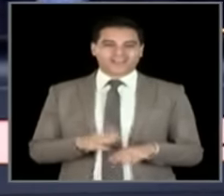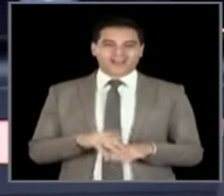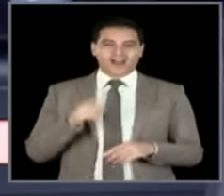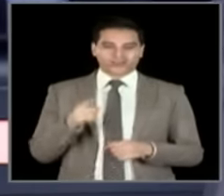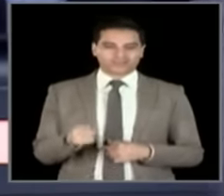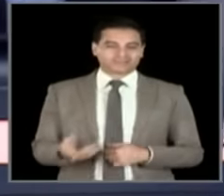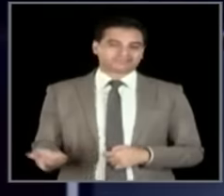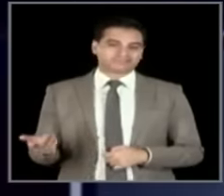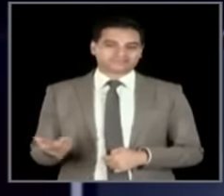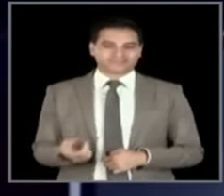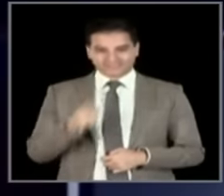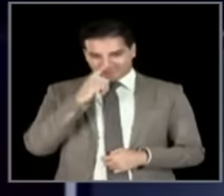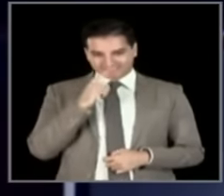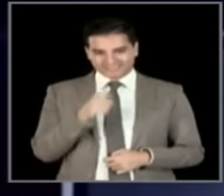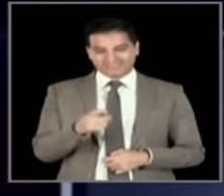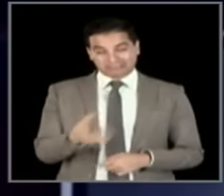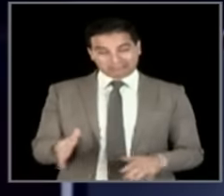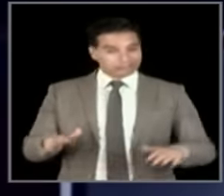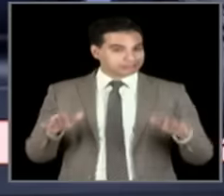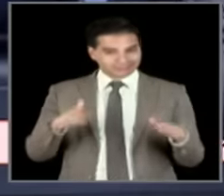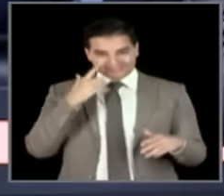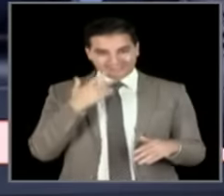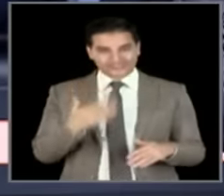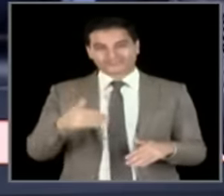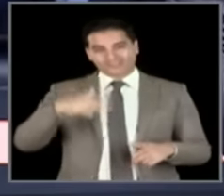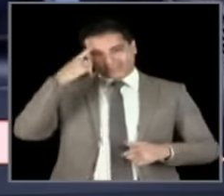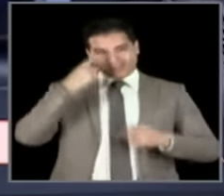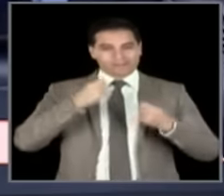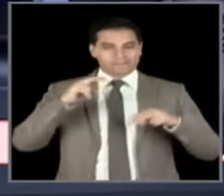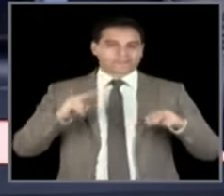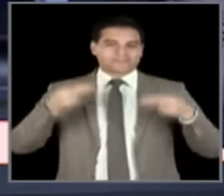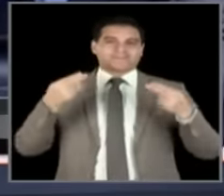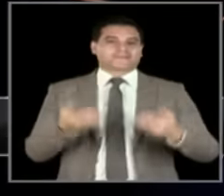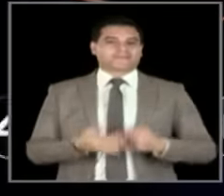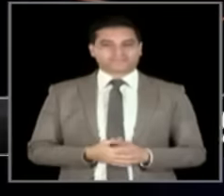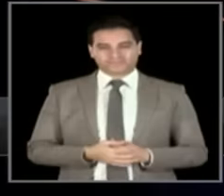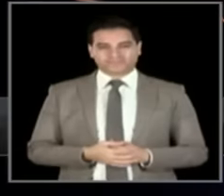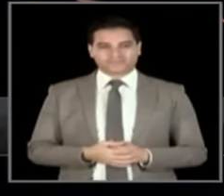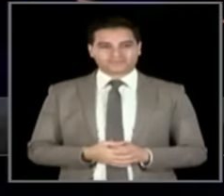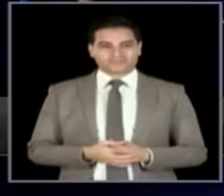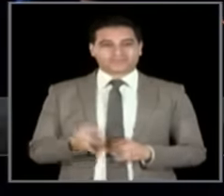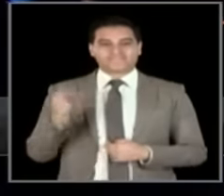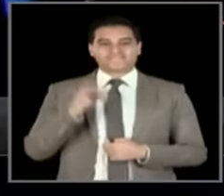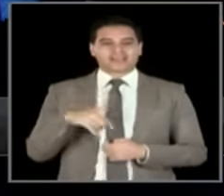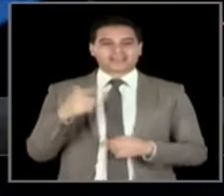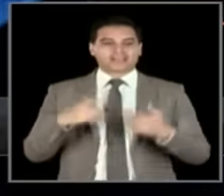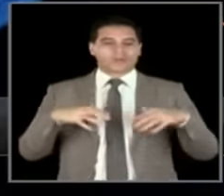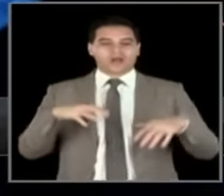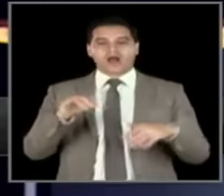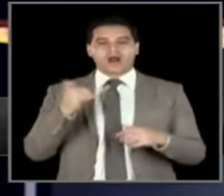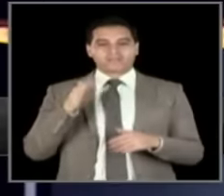عليك، هم دبزوك يعني. تحت ضغط كاونتر. في اي دوله عربيه يقع